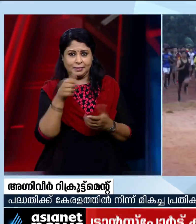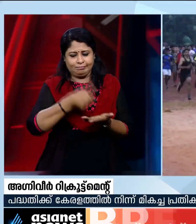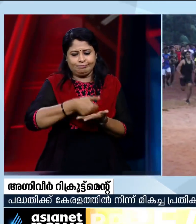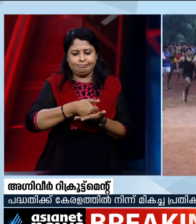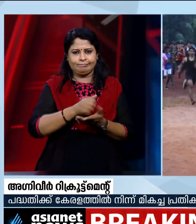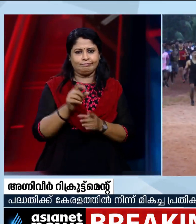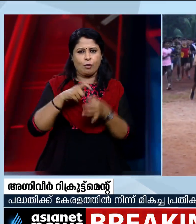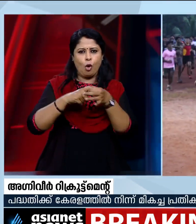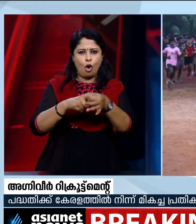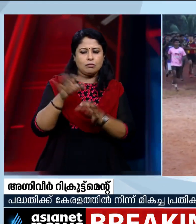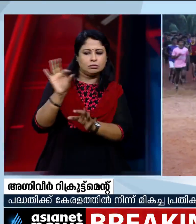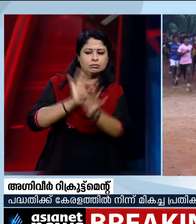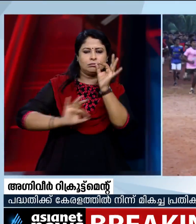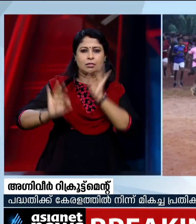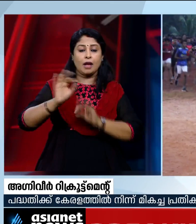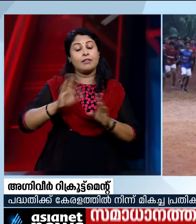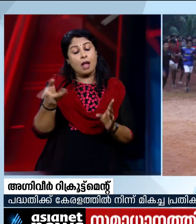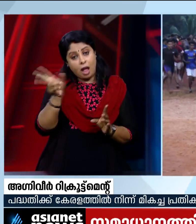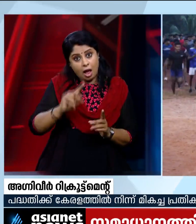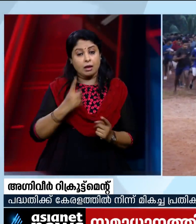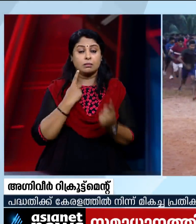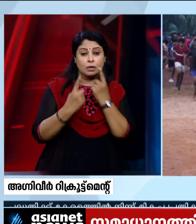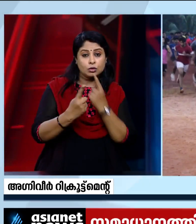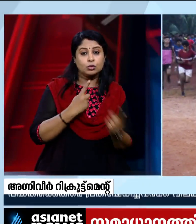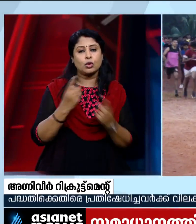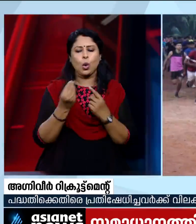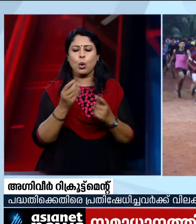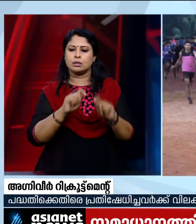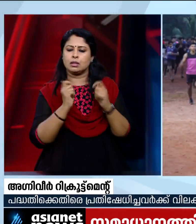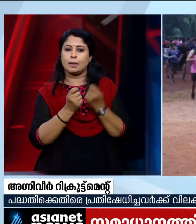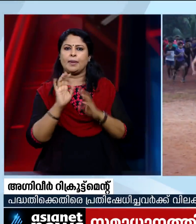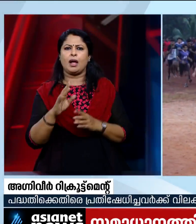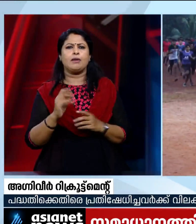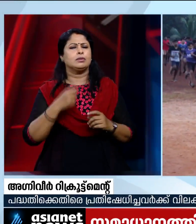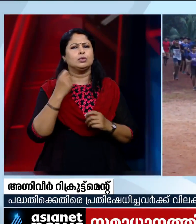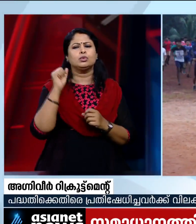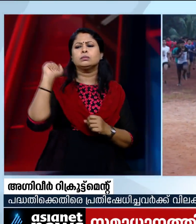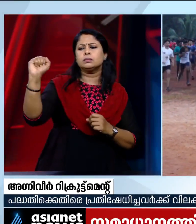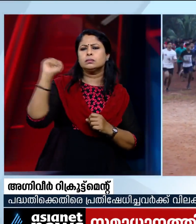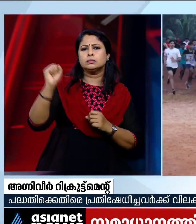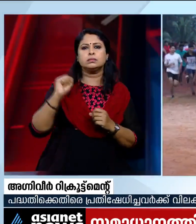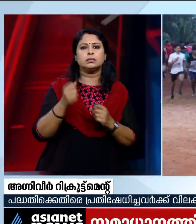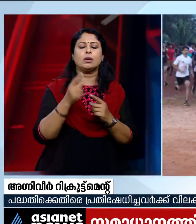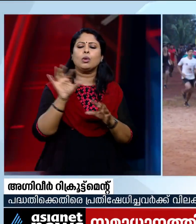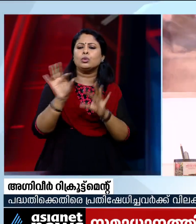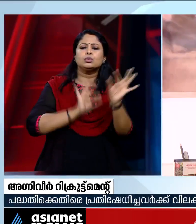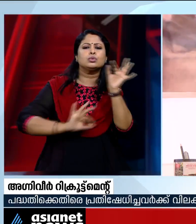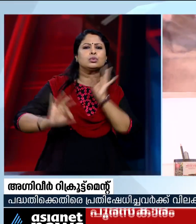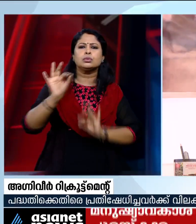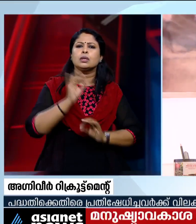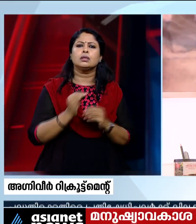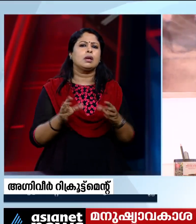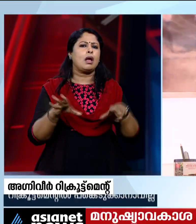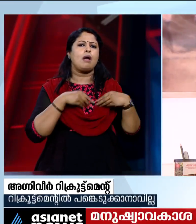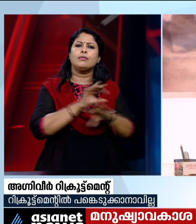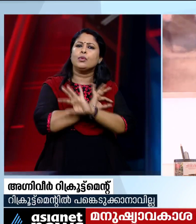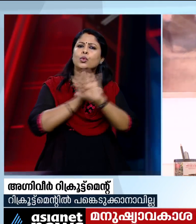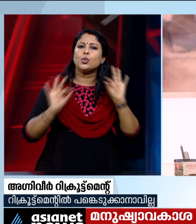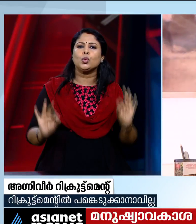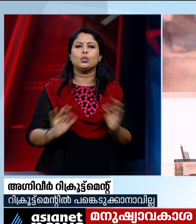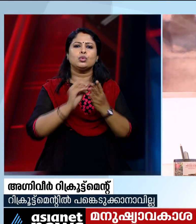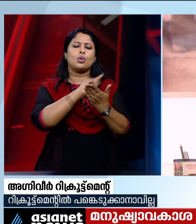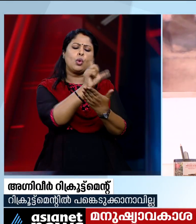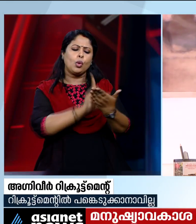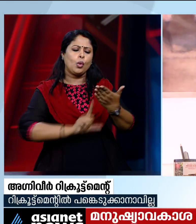വീണ്ടും പരിശോധനയ്ക്ക് ശുപാർശ ചെയ്തിട്ടുണ്ട്. പ്രതിഷേധങ്ങൾ ഒരിടത്തും റിക്രൂട്ട്മെന്റിനെ ബാധിച്ചിട്ടില്ലെന്ന് കരസേന അറിയിച്ചു. ആ ഡീറ്റെയിൽ ഡോക്യുമെന്റ്